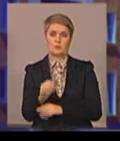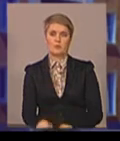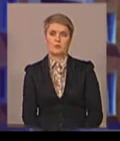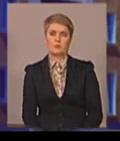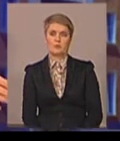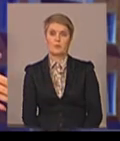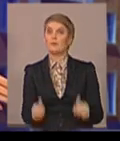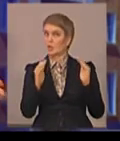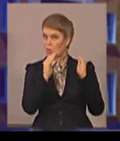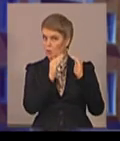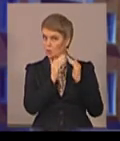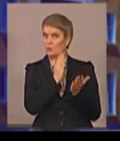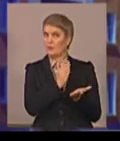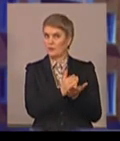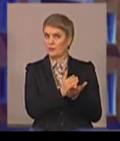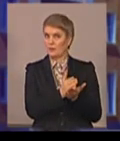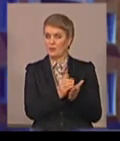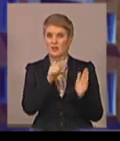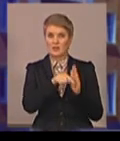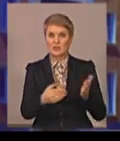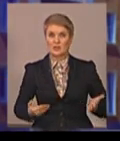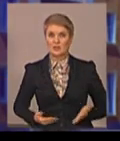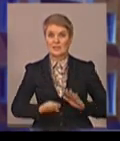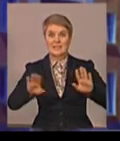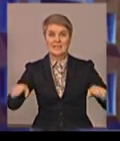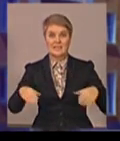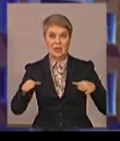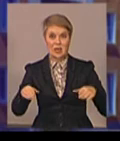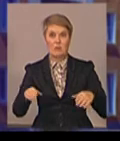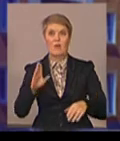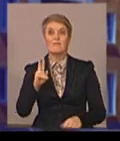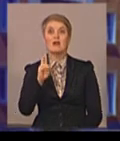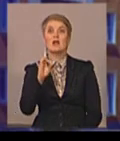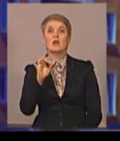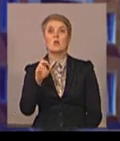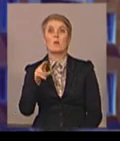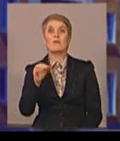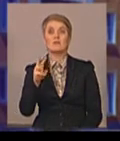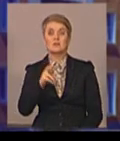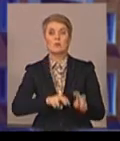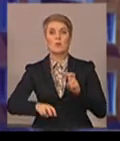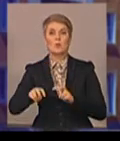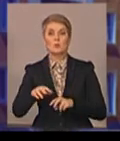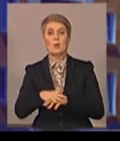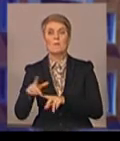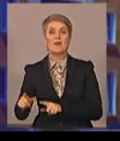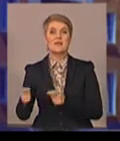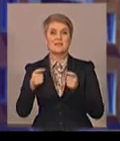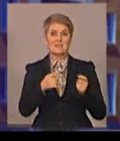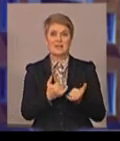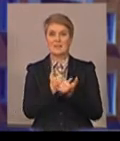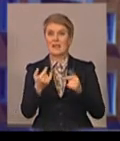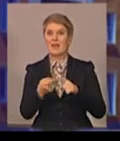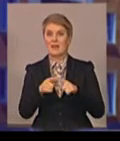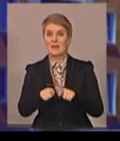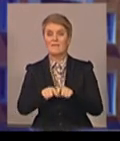Житло є, але жити там нікому. В Кропивницькому розшукують переселенців. 4 місяці тому у селищі Новгородка для них відкрили